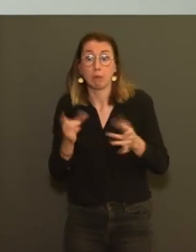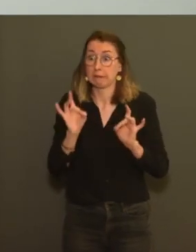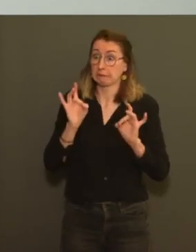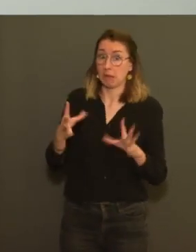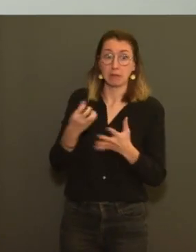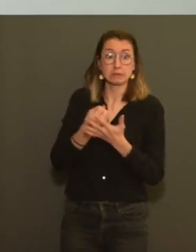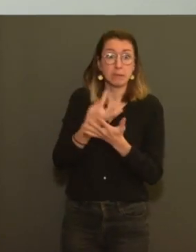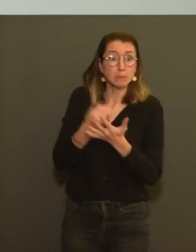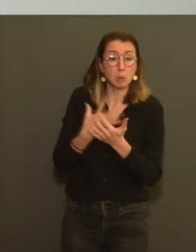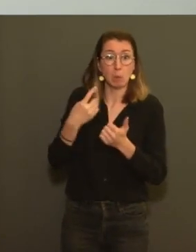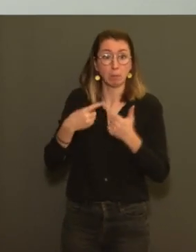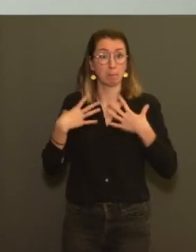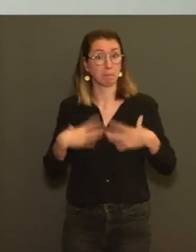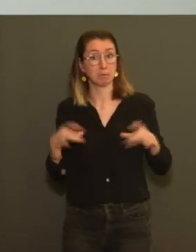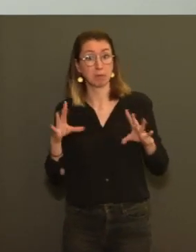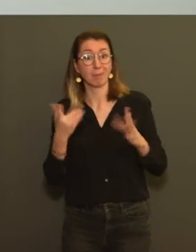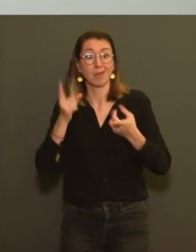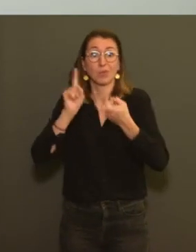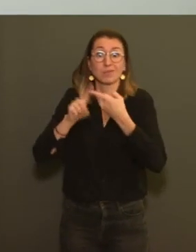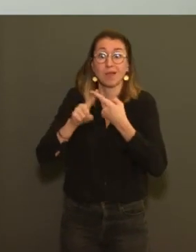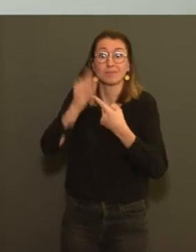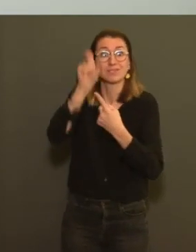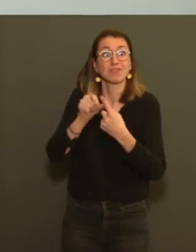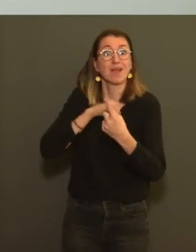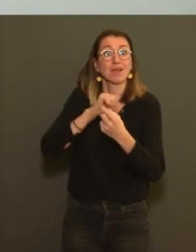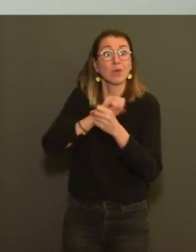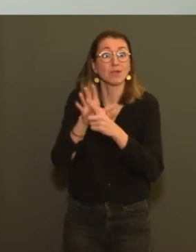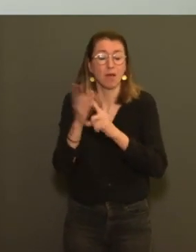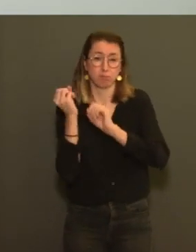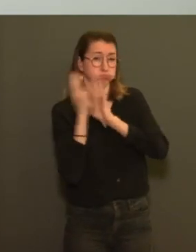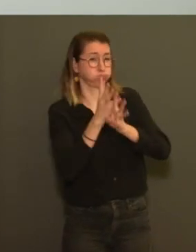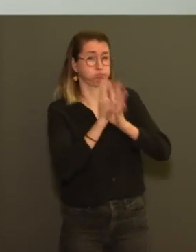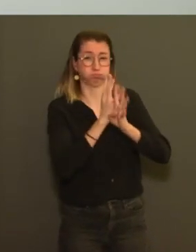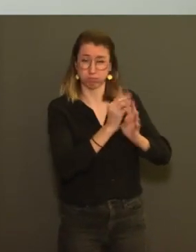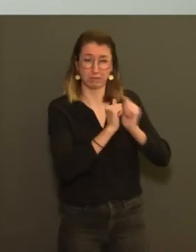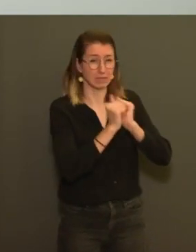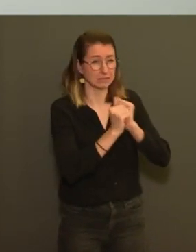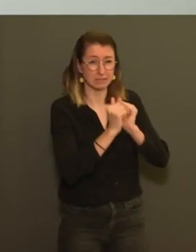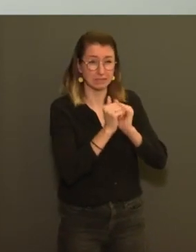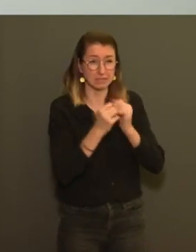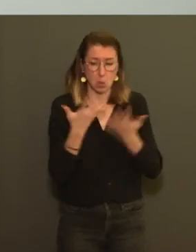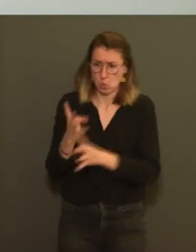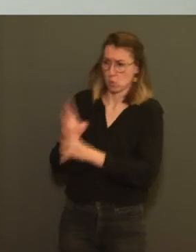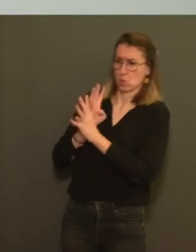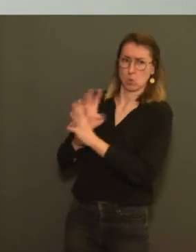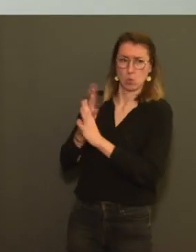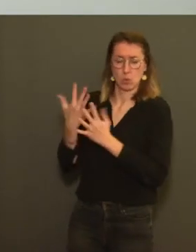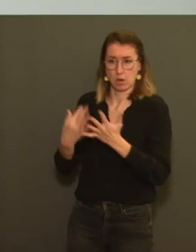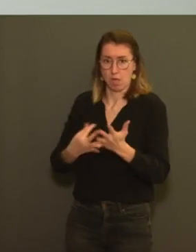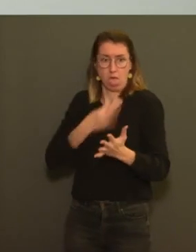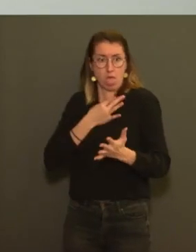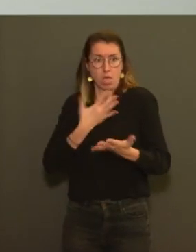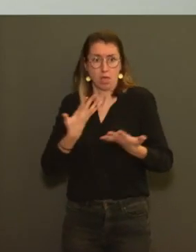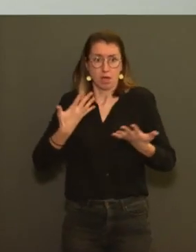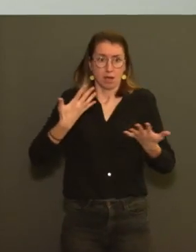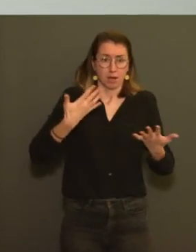dans certains cas des contacts à haut risque, ce volume dépassait la possibilité pratique de faisabilité. C'est-à-dire les